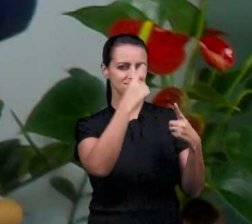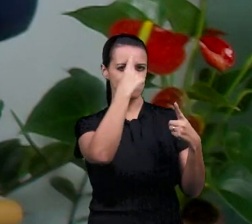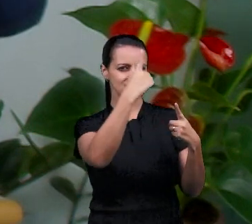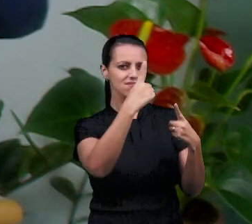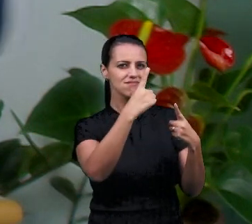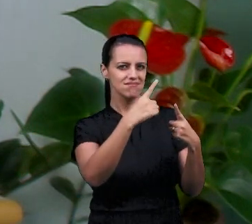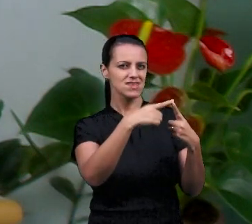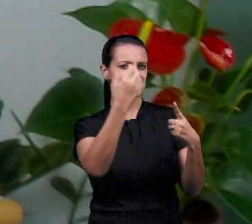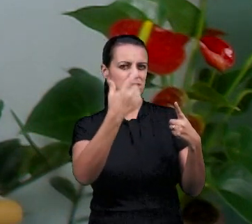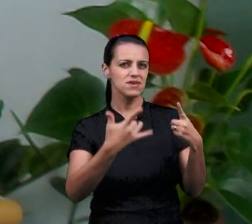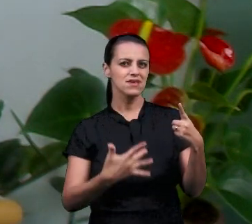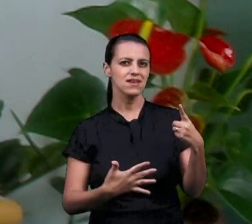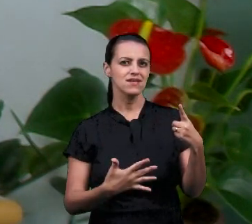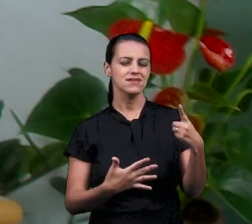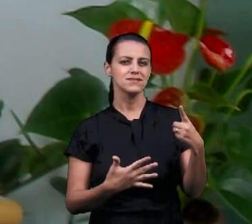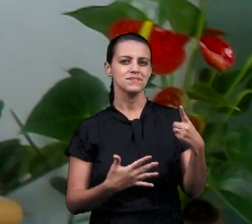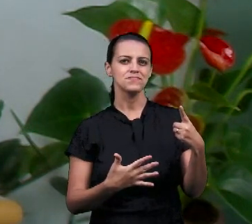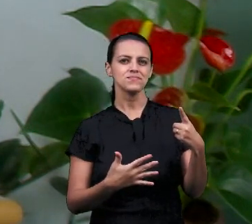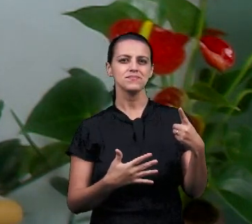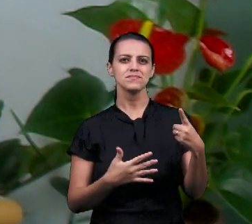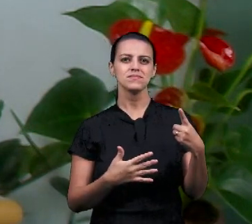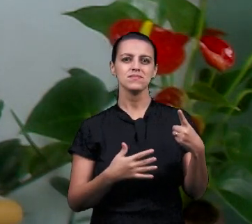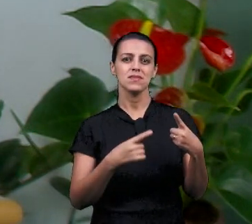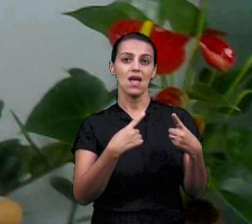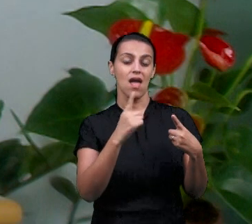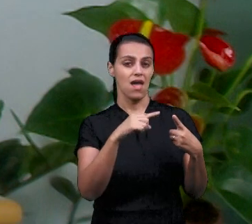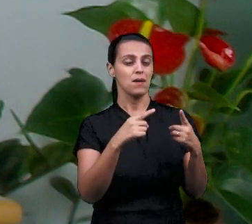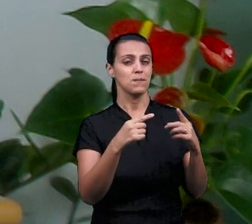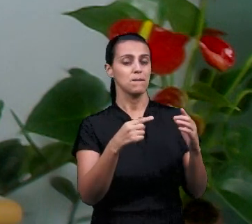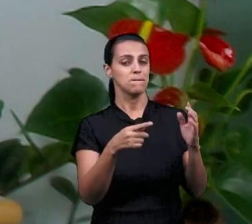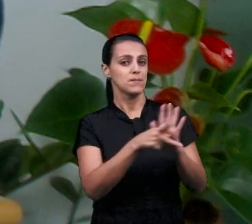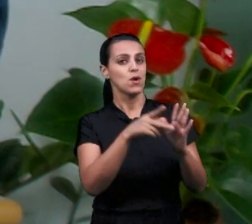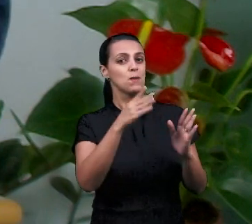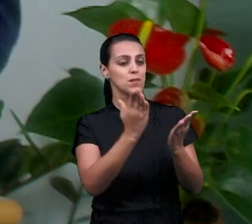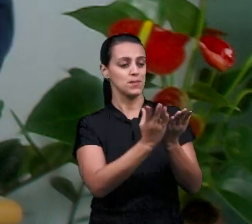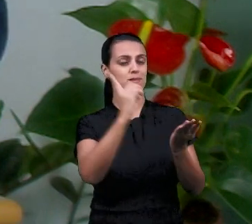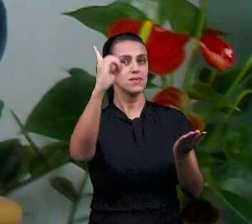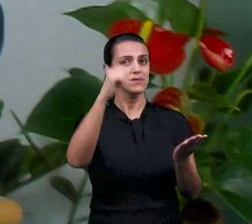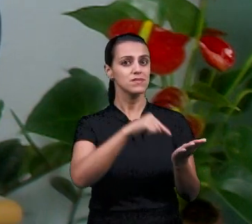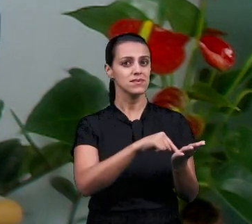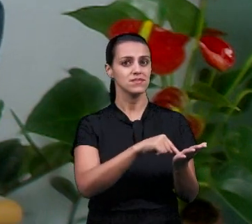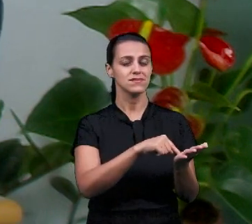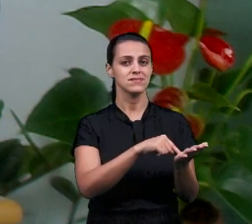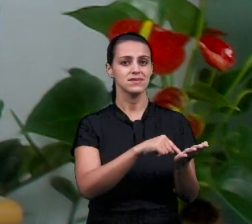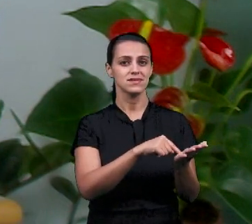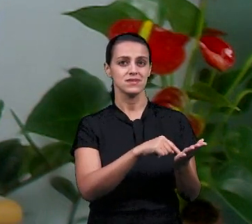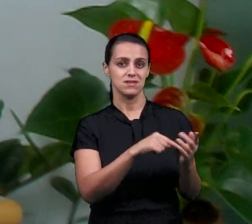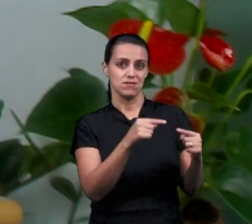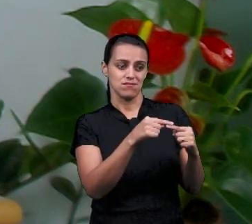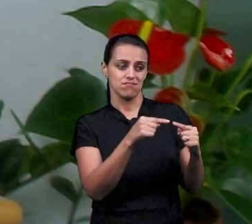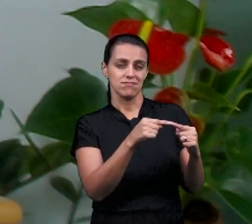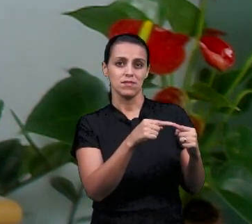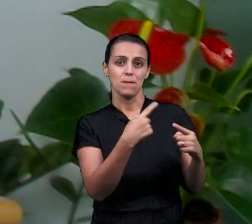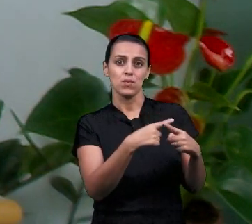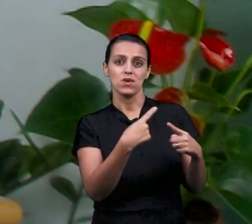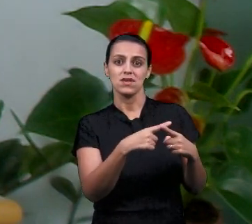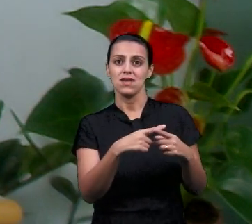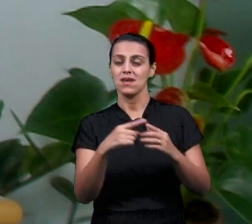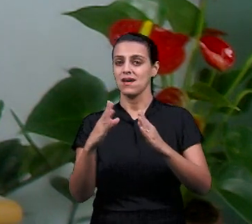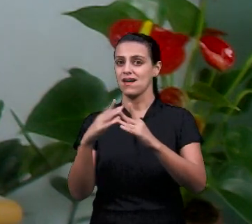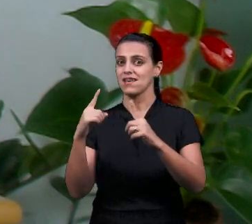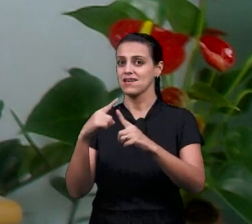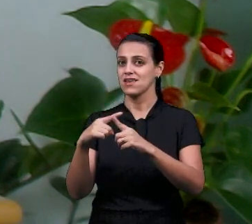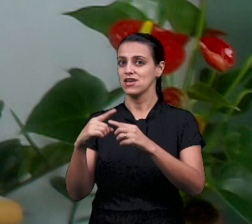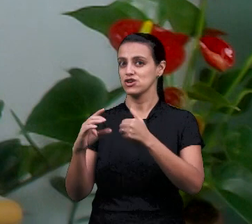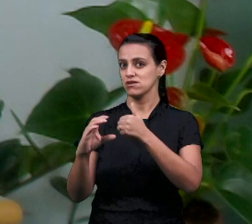sens ample, mais nous parlons d'une dogmatique biblique. Donc, l'Église de